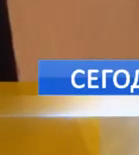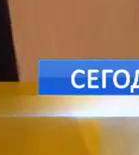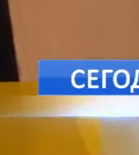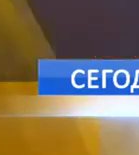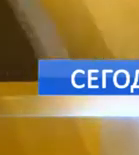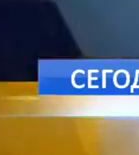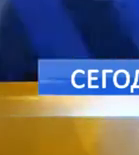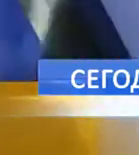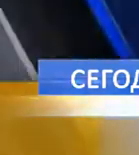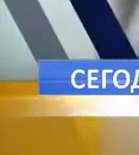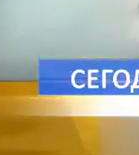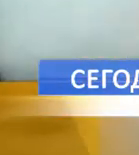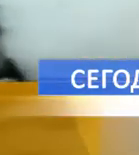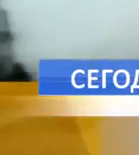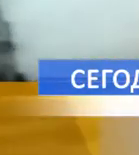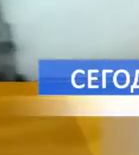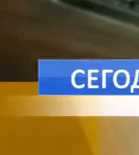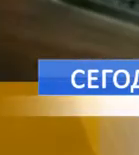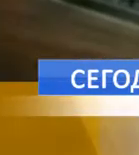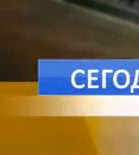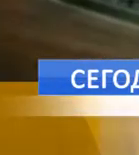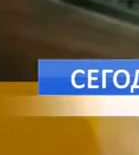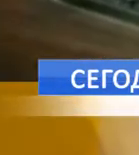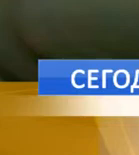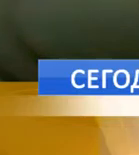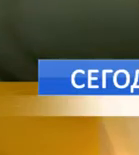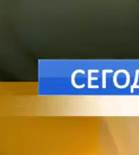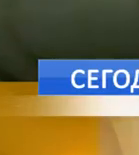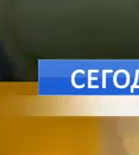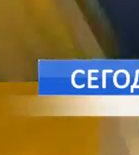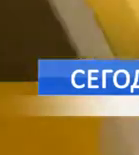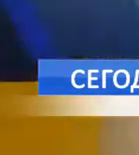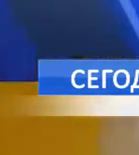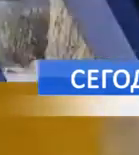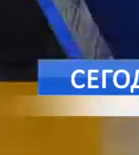массивов. История в 20 лет, как это было.